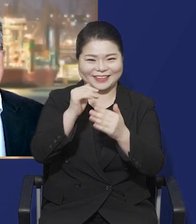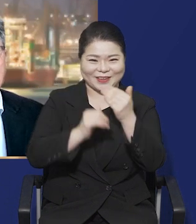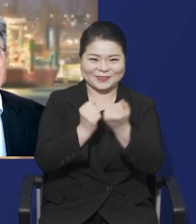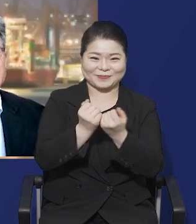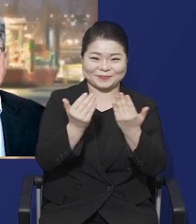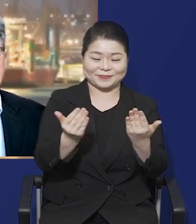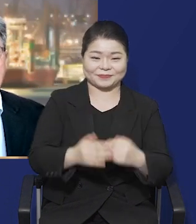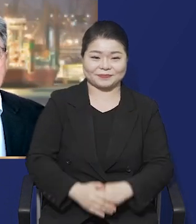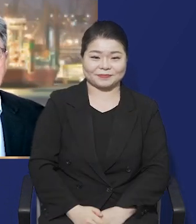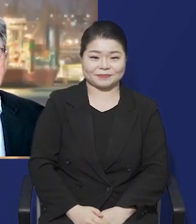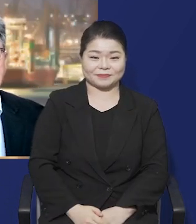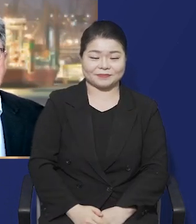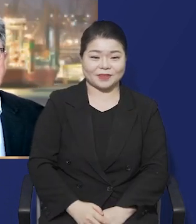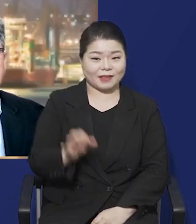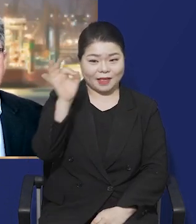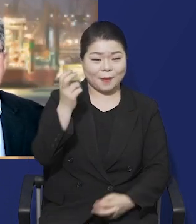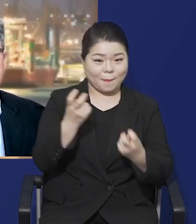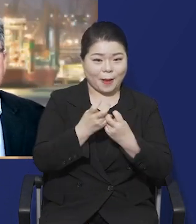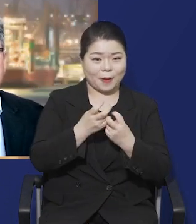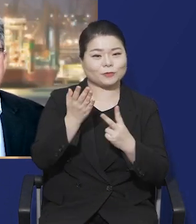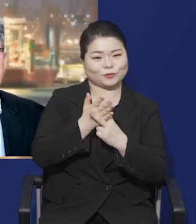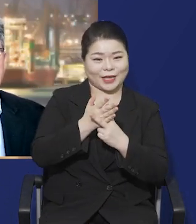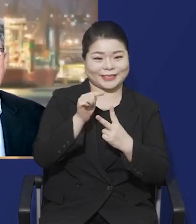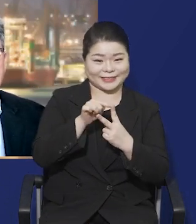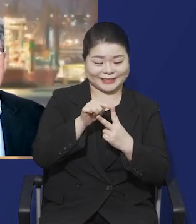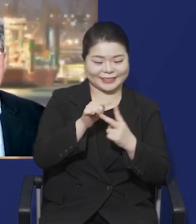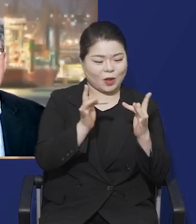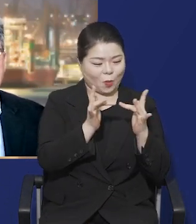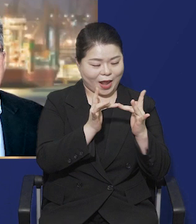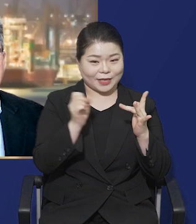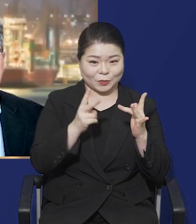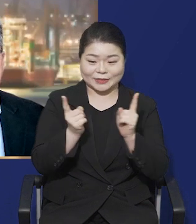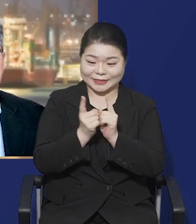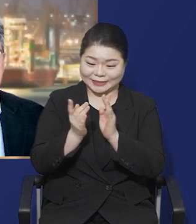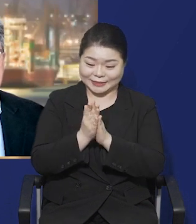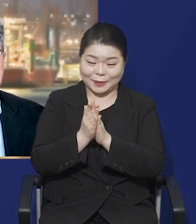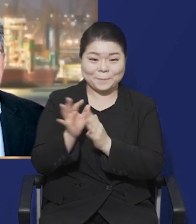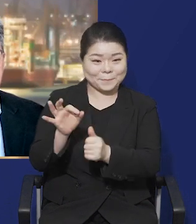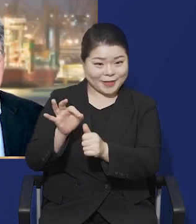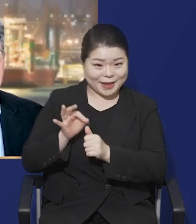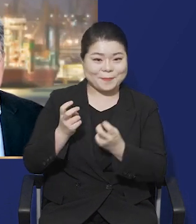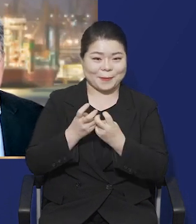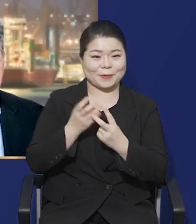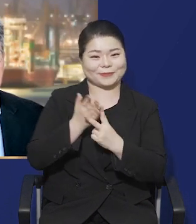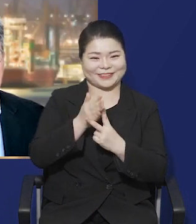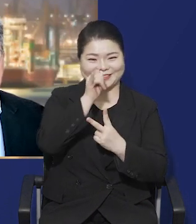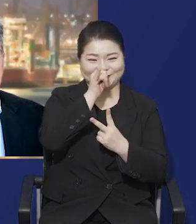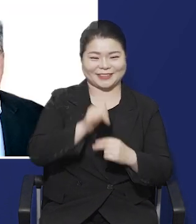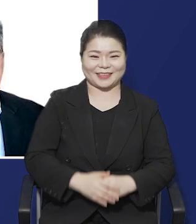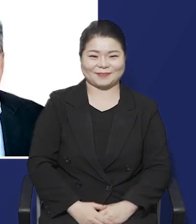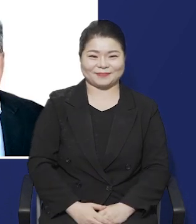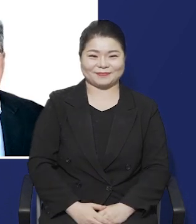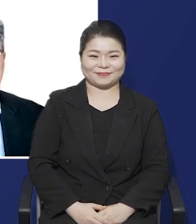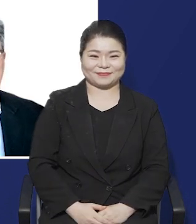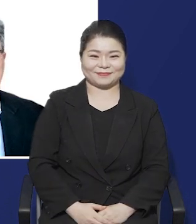해외 바이어 발굴을 위한 방법으로 온라인과 오프라인 방법을 통한 두 가지 방법이 있습니다. 음,